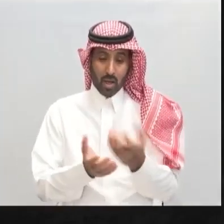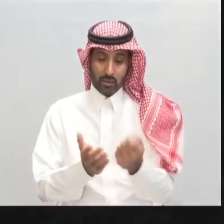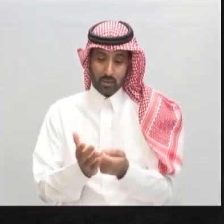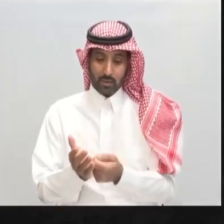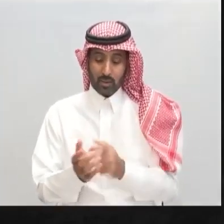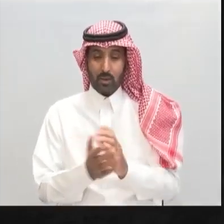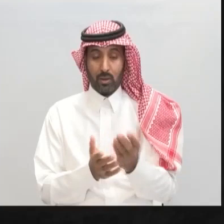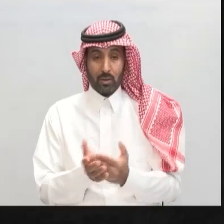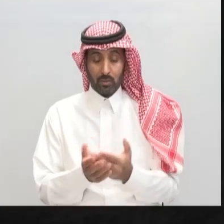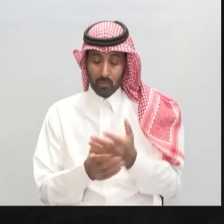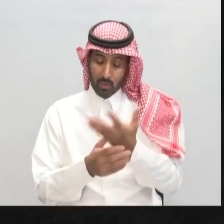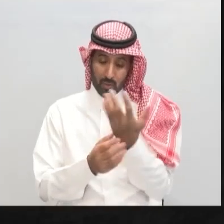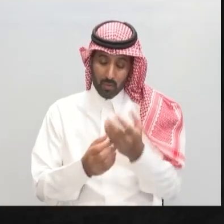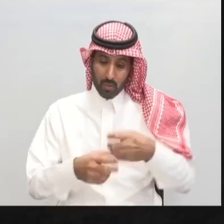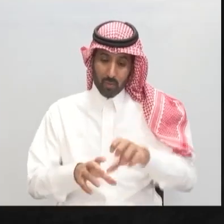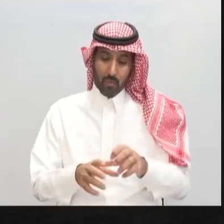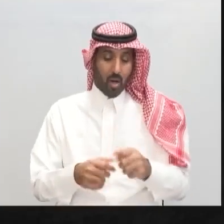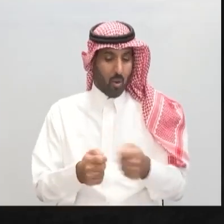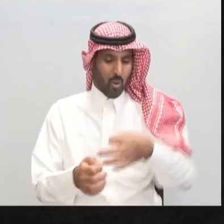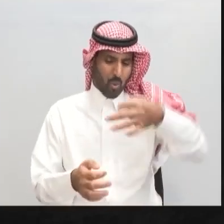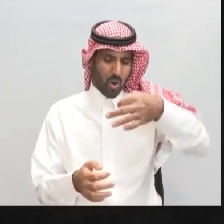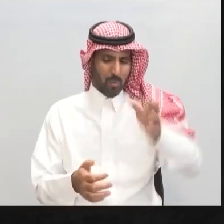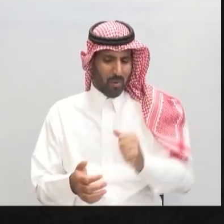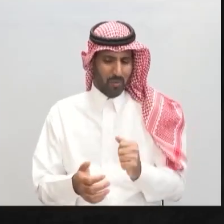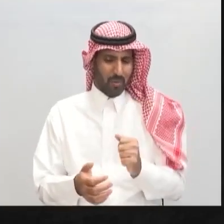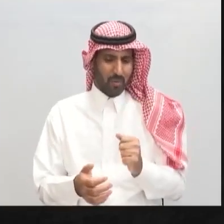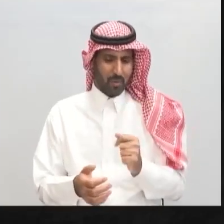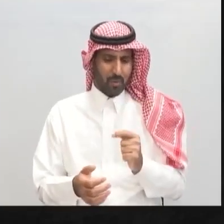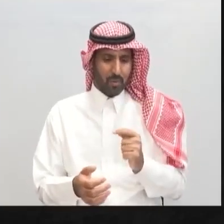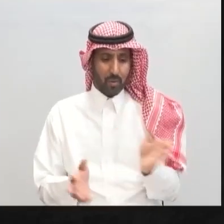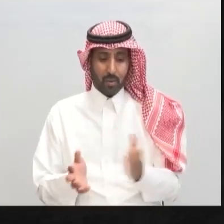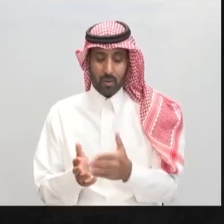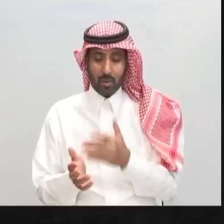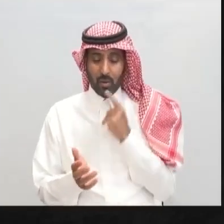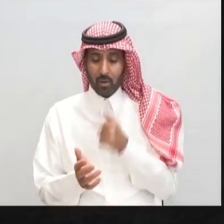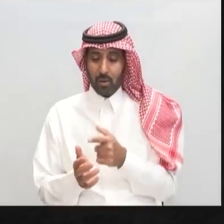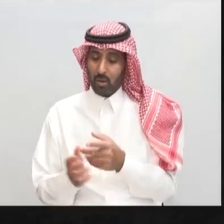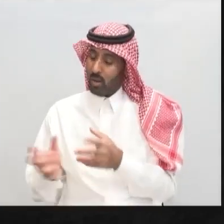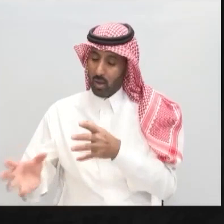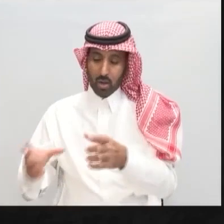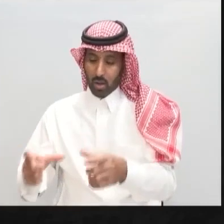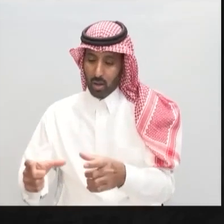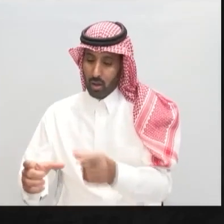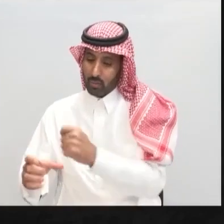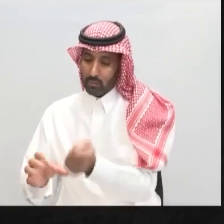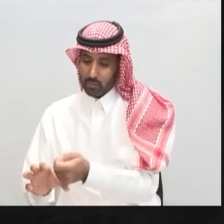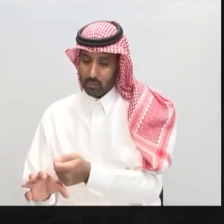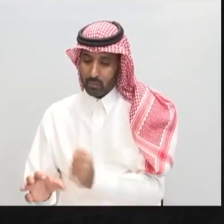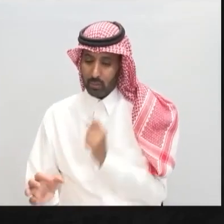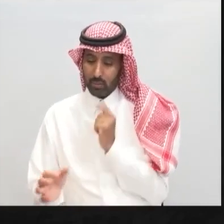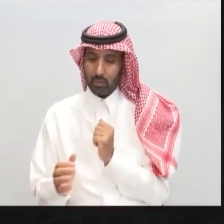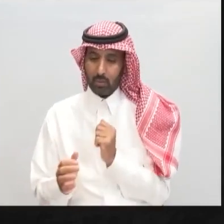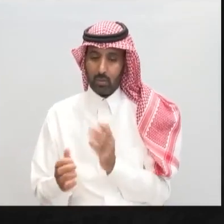الرقاع لم يكن هناك اوراق فاذا نزلت الايه ياخذ ذلكم الصحابي ربما حجرا ويكتب عليه تلكم